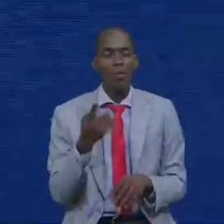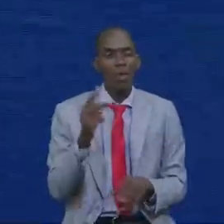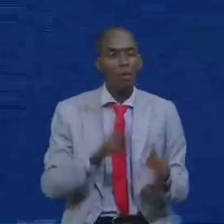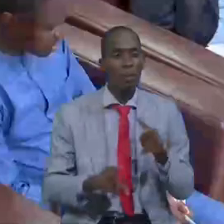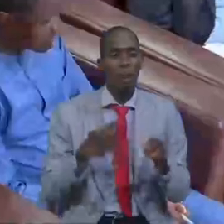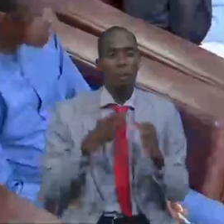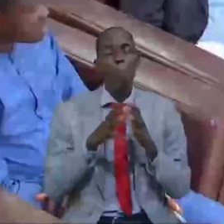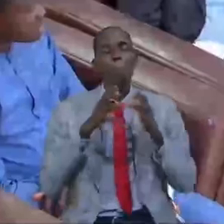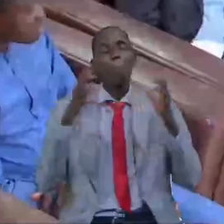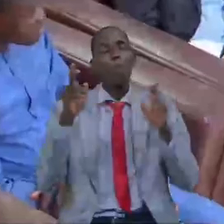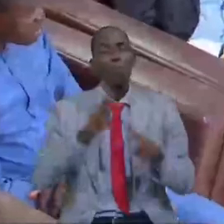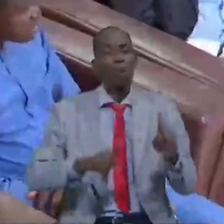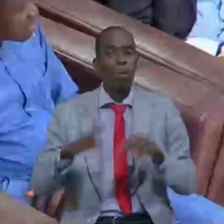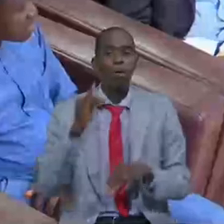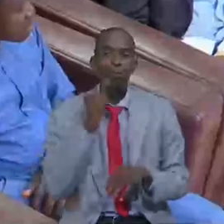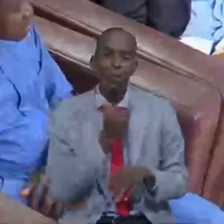en Israël.